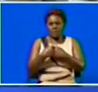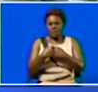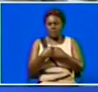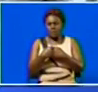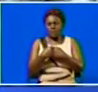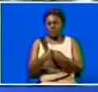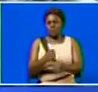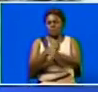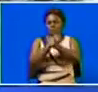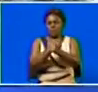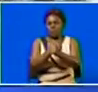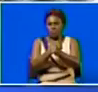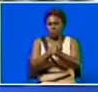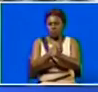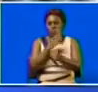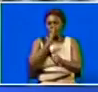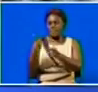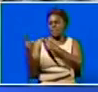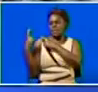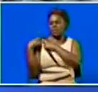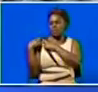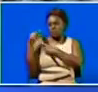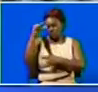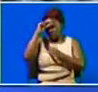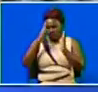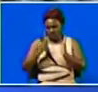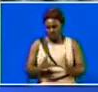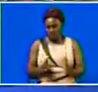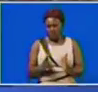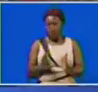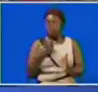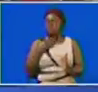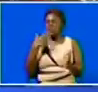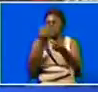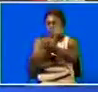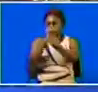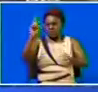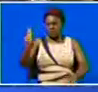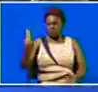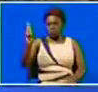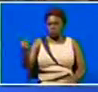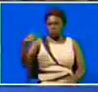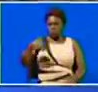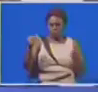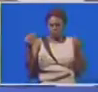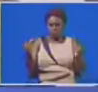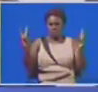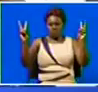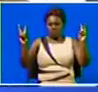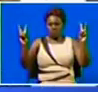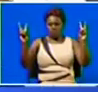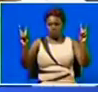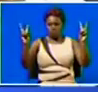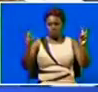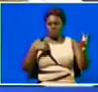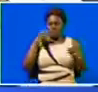Taifa kuchangamkia majukumu yake. Gavana Lonyangapuo amemtaka Rais Uhuru Kenyatta kuingilia kati.